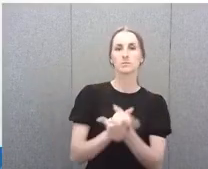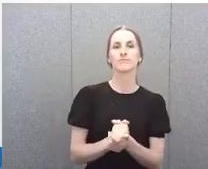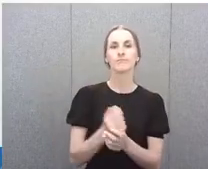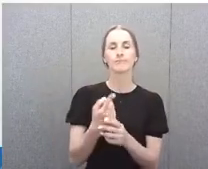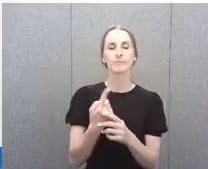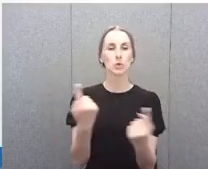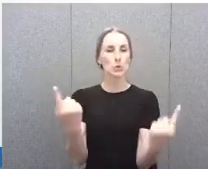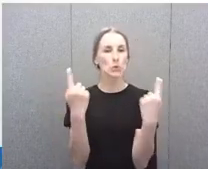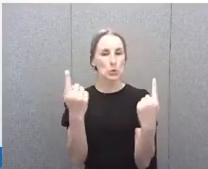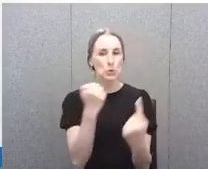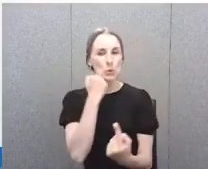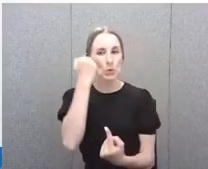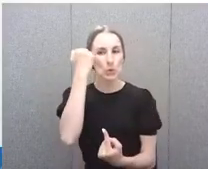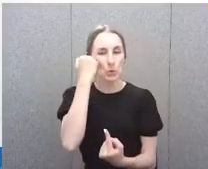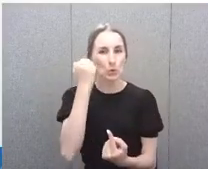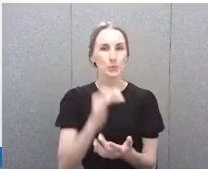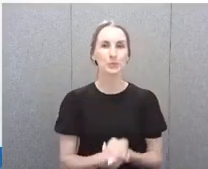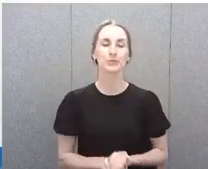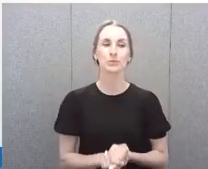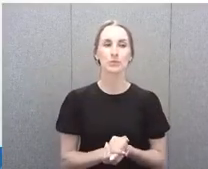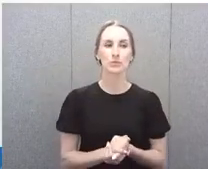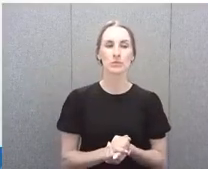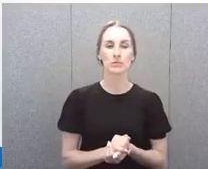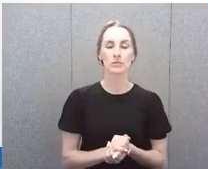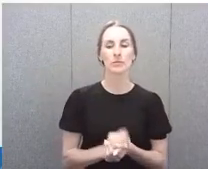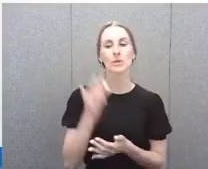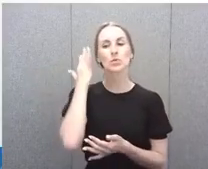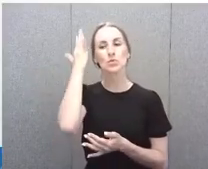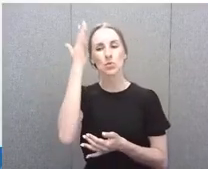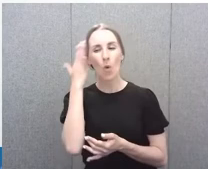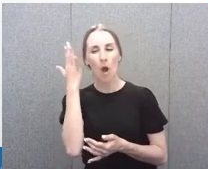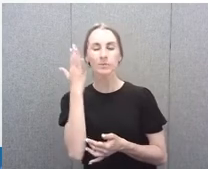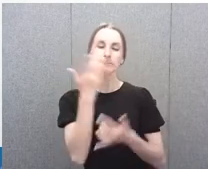уже будут другими. Большое спасибо.